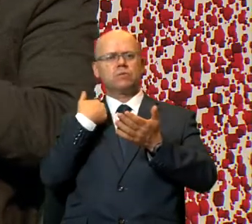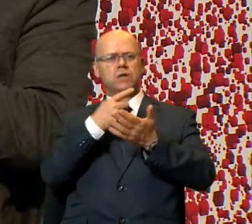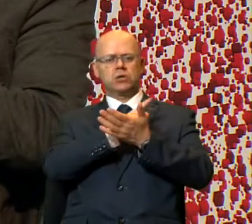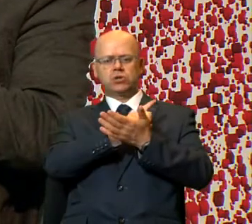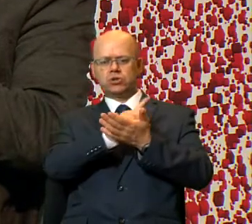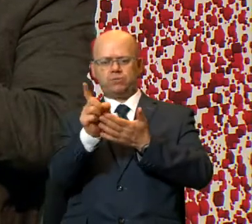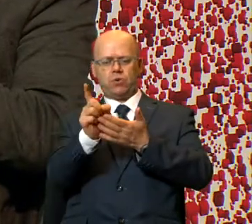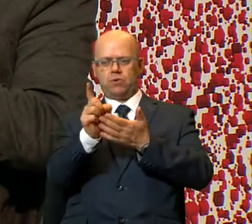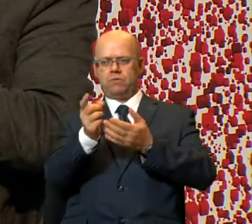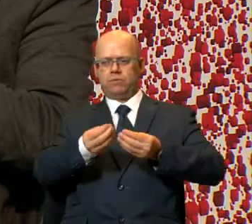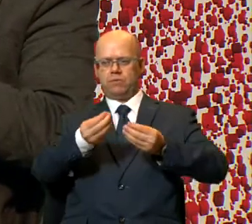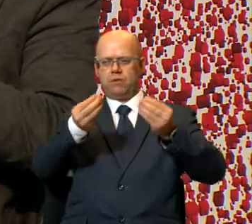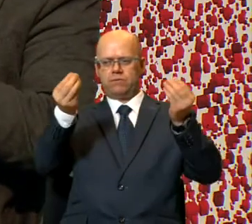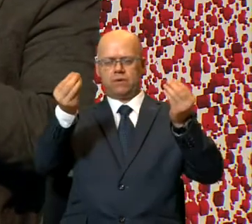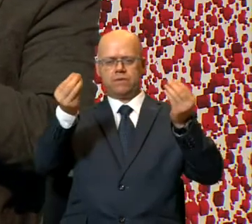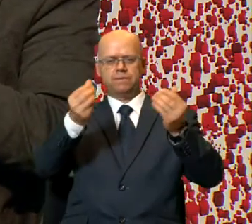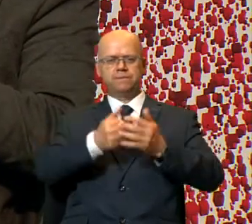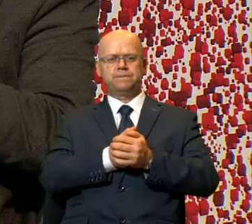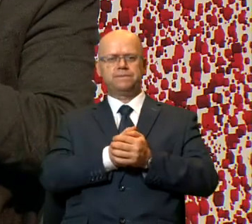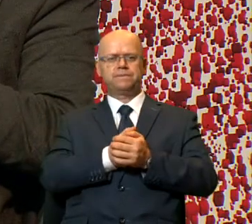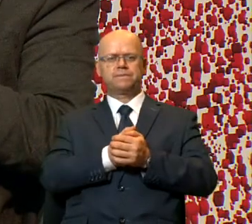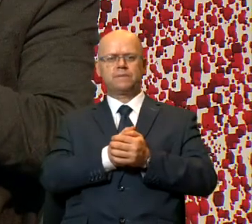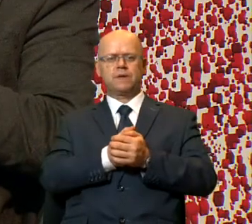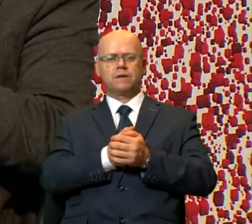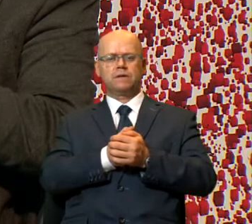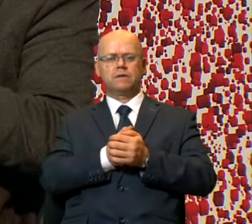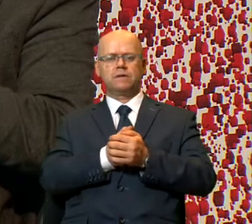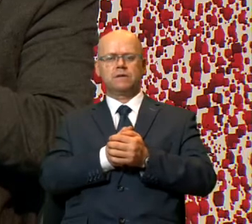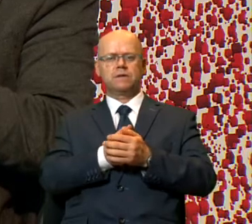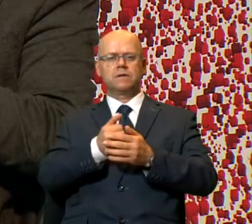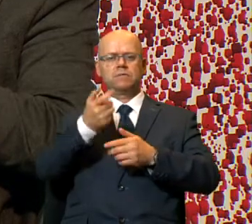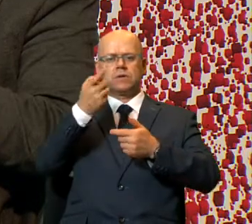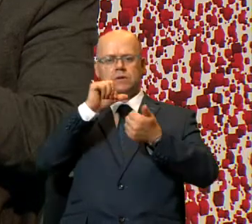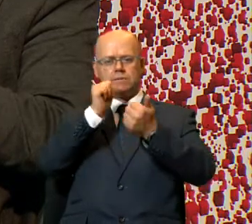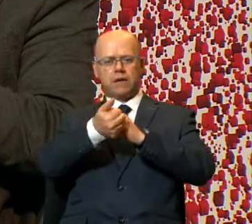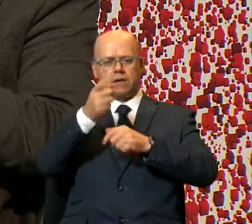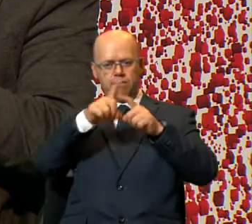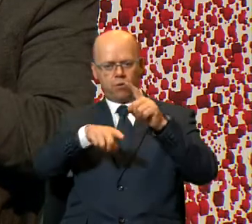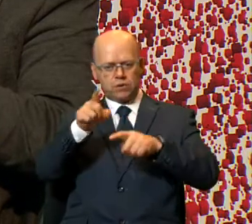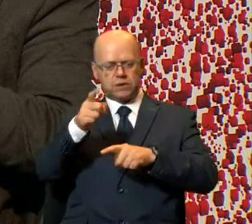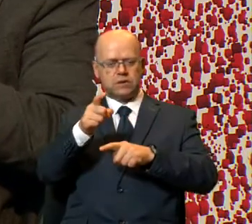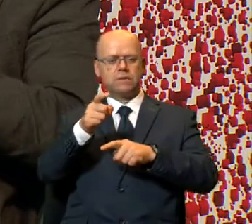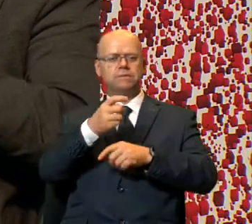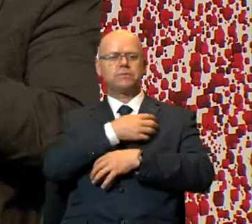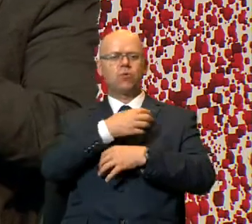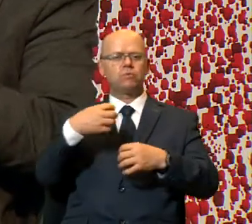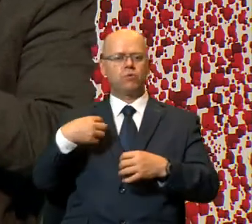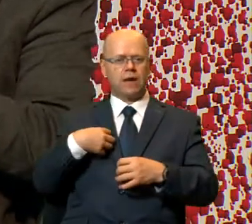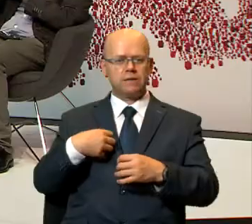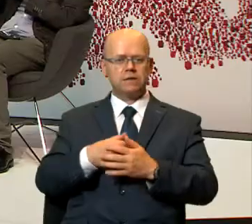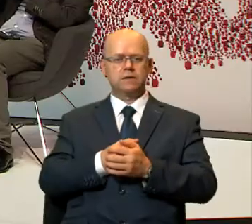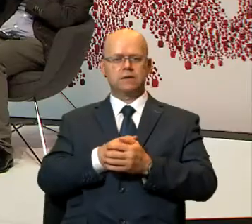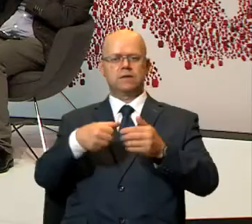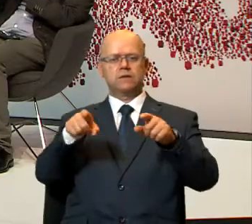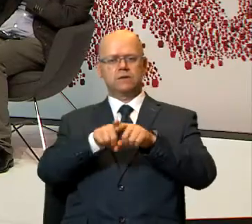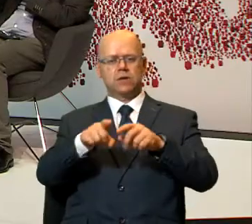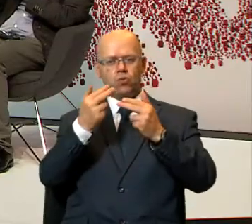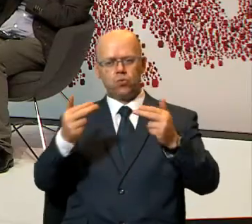przyspieszenia, ponieważ jak już było to powiedziane, że nastąpiły zmiany polityczne i zmiany gospodarcze i też